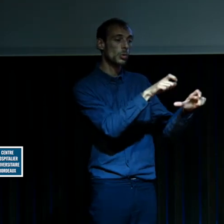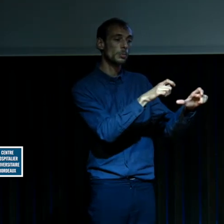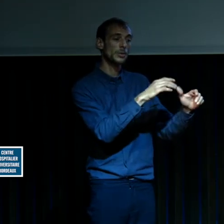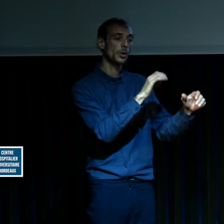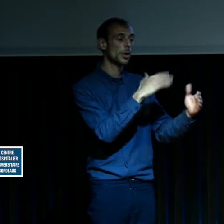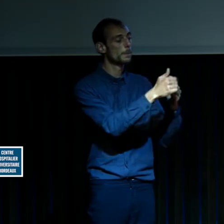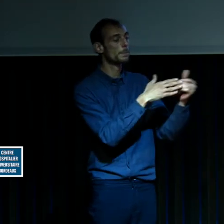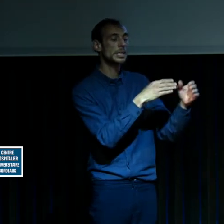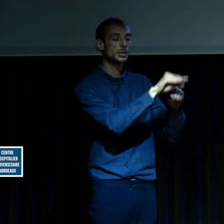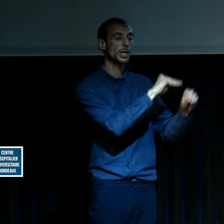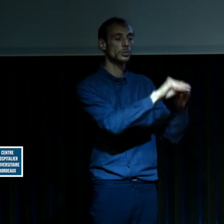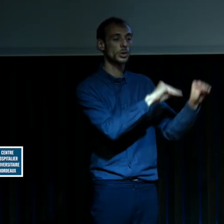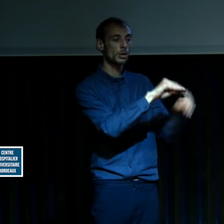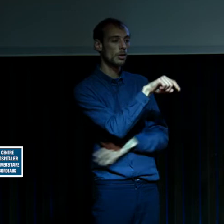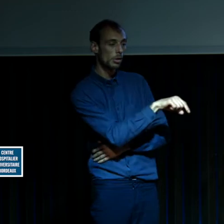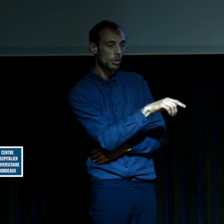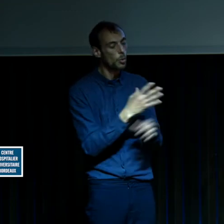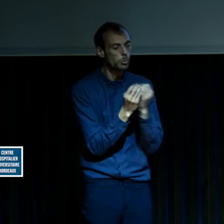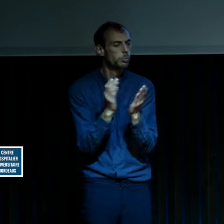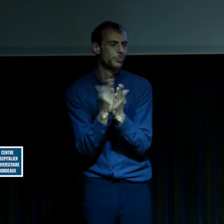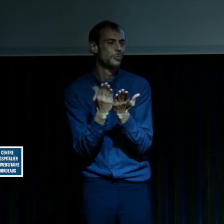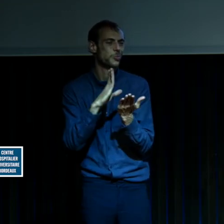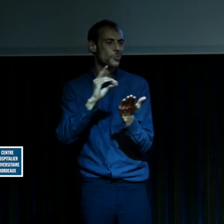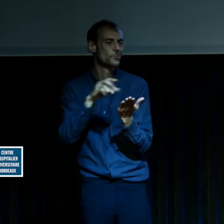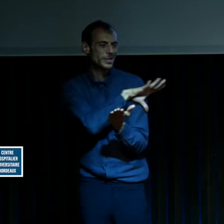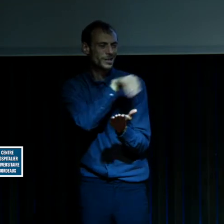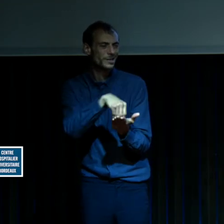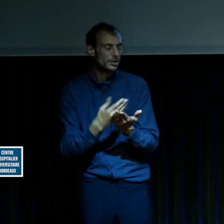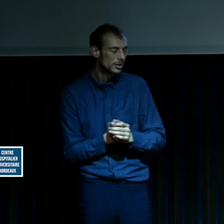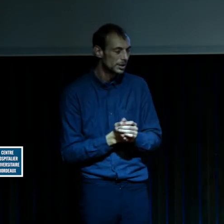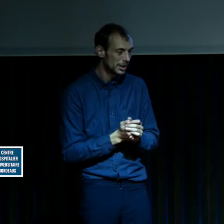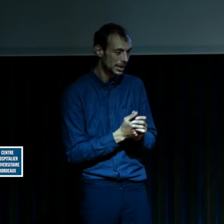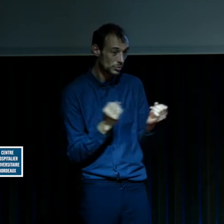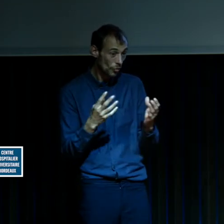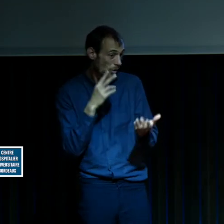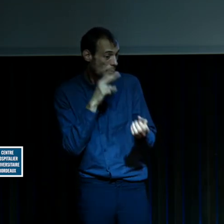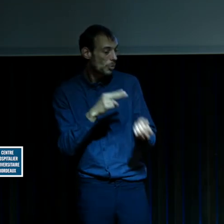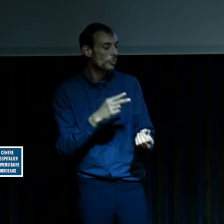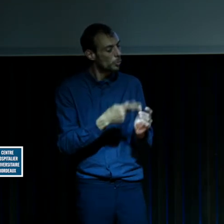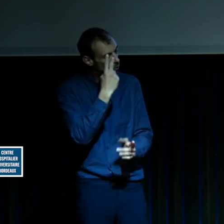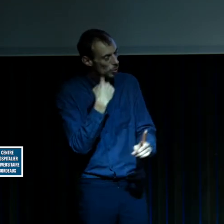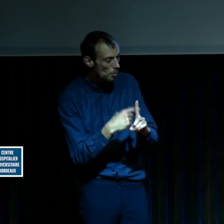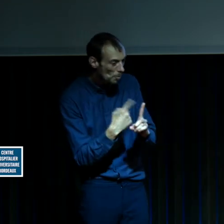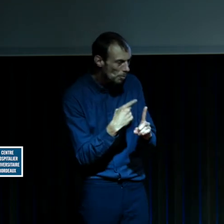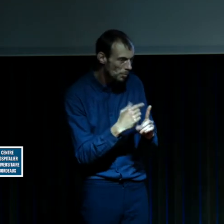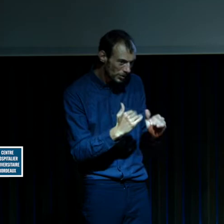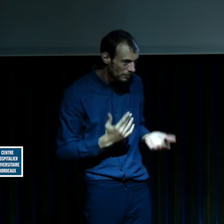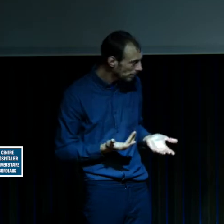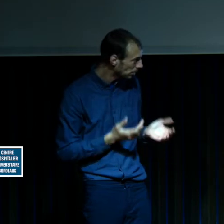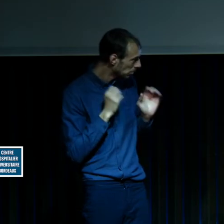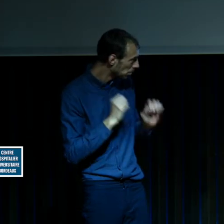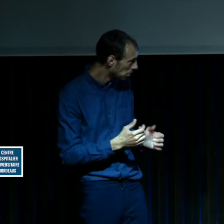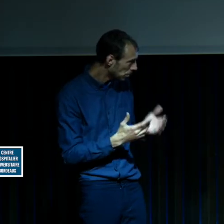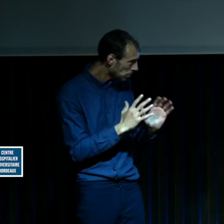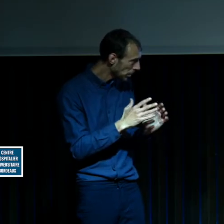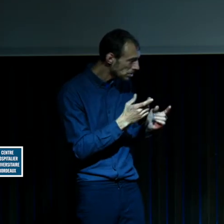votre bande dessinée, plutôt en positif. Qu'est-ce que vous pouvez nous dire là-dessus, sur le